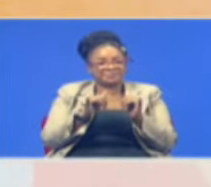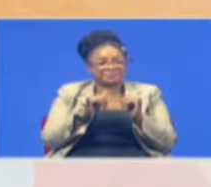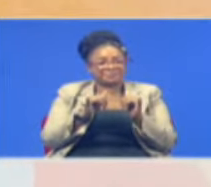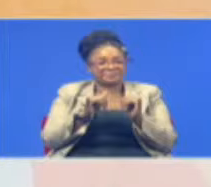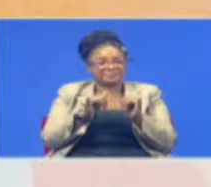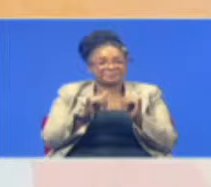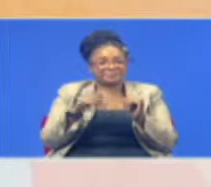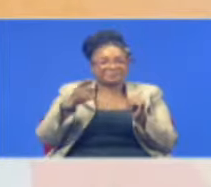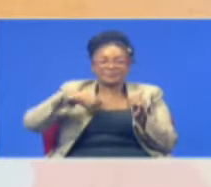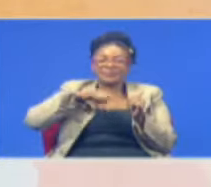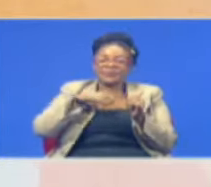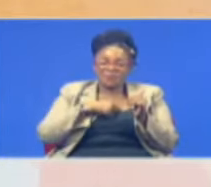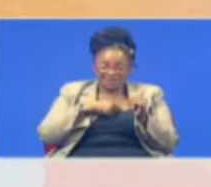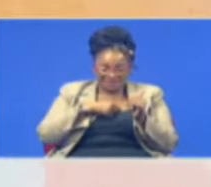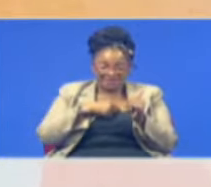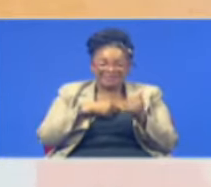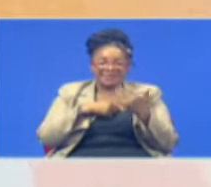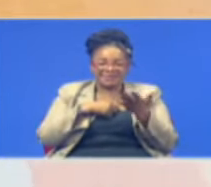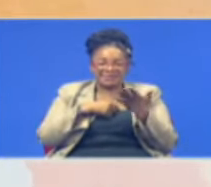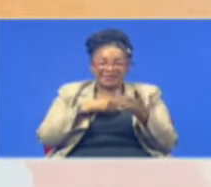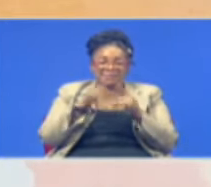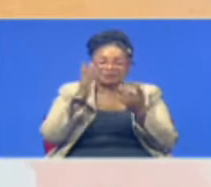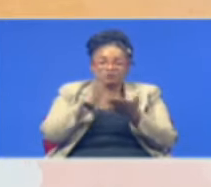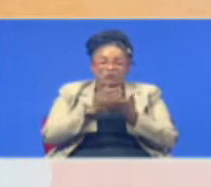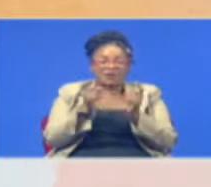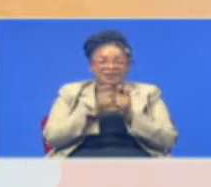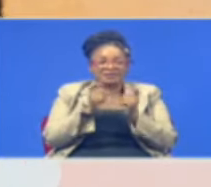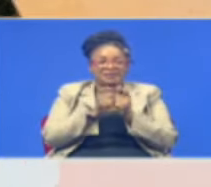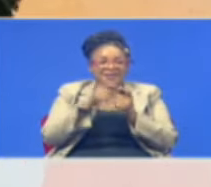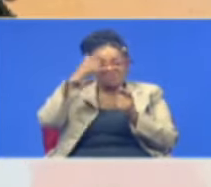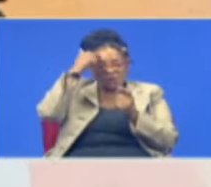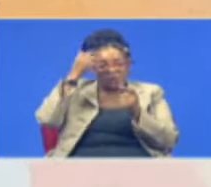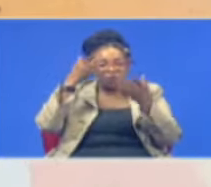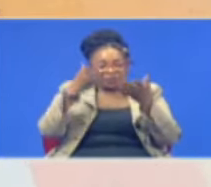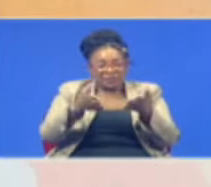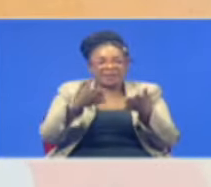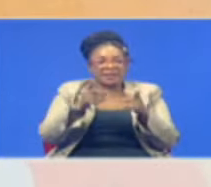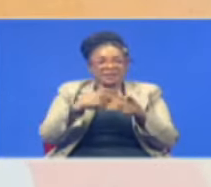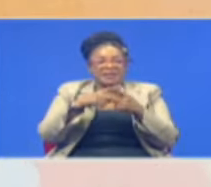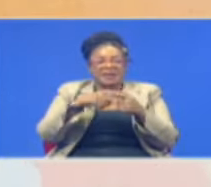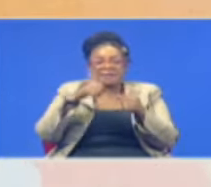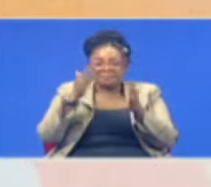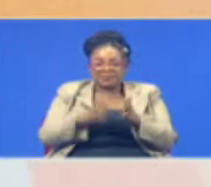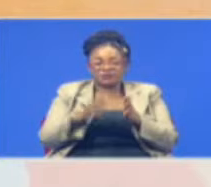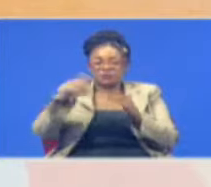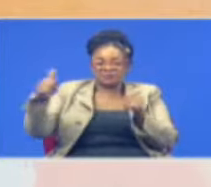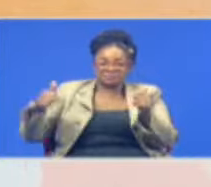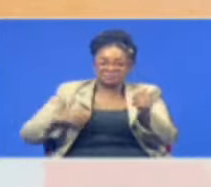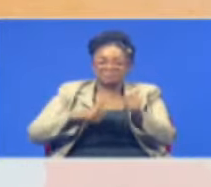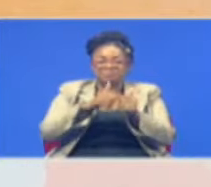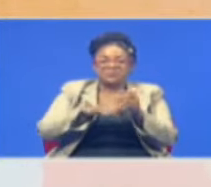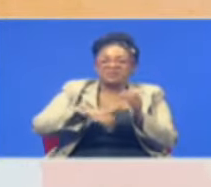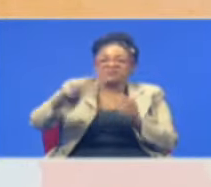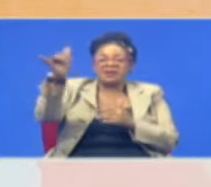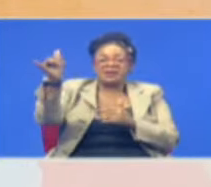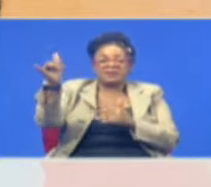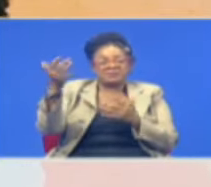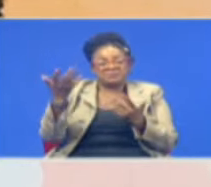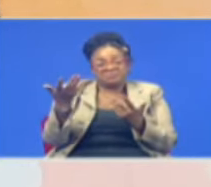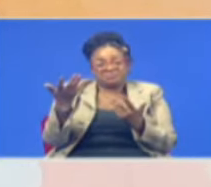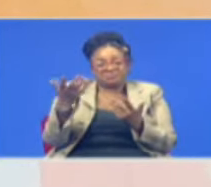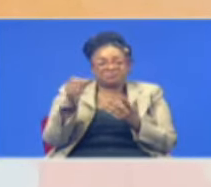Sisi tumemaintain lakini pia ina hurt juu uko hapo na mwenye ako nyuma yako anatoka na anaenda through.